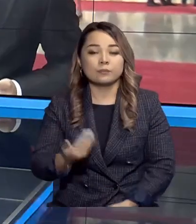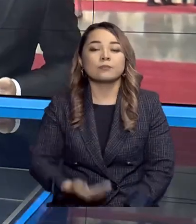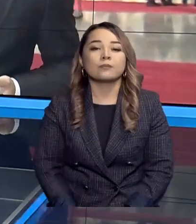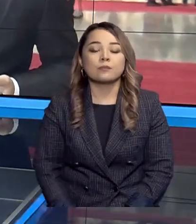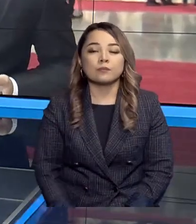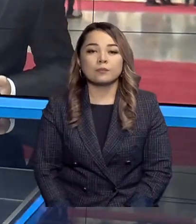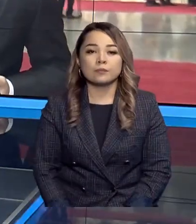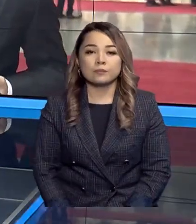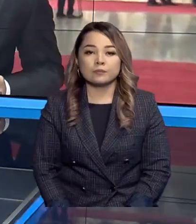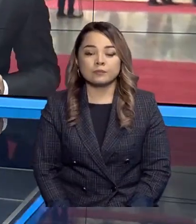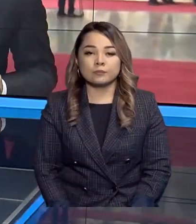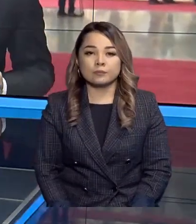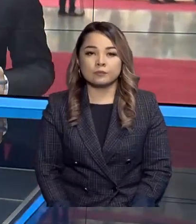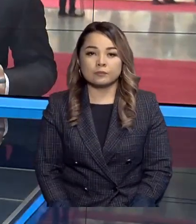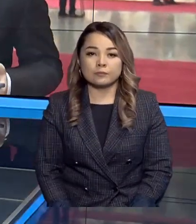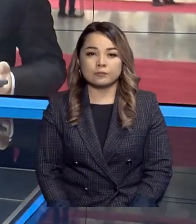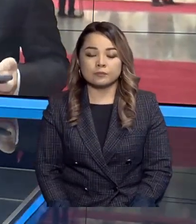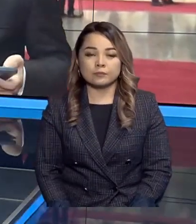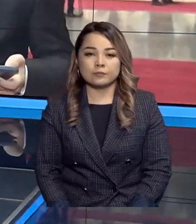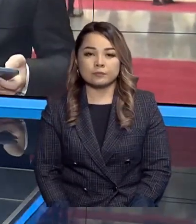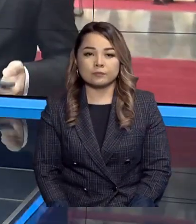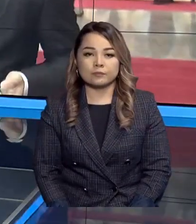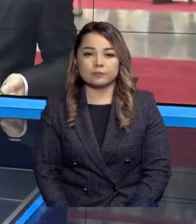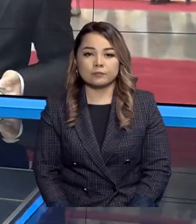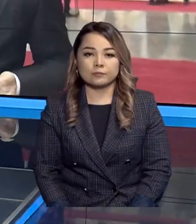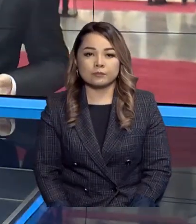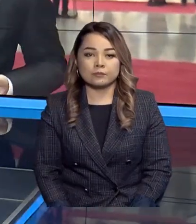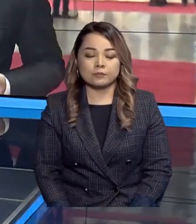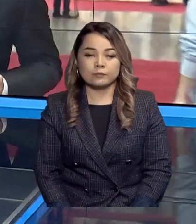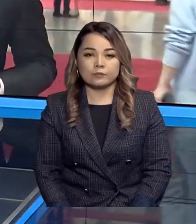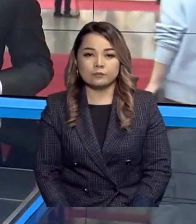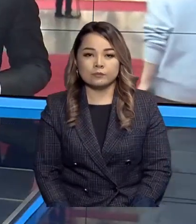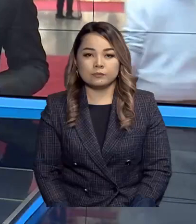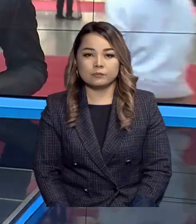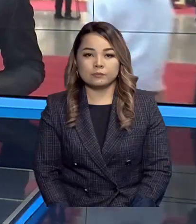Шерхан. Телесериалдар кімдер туралы болмақ?